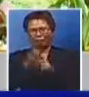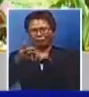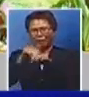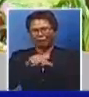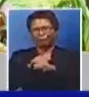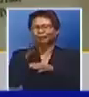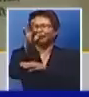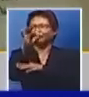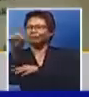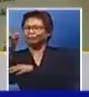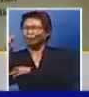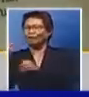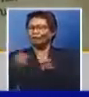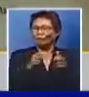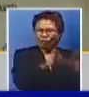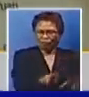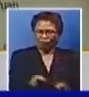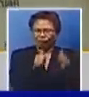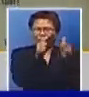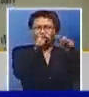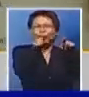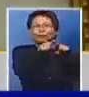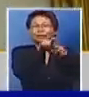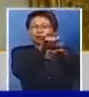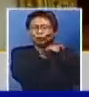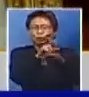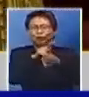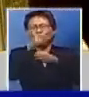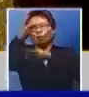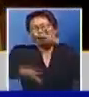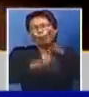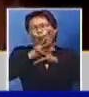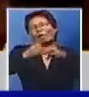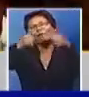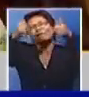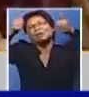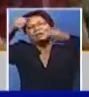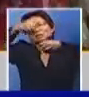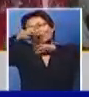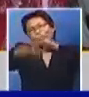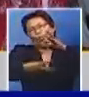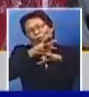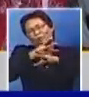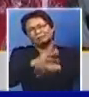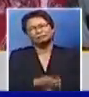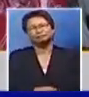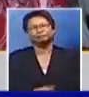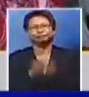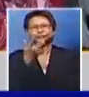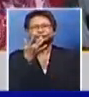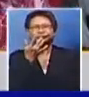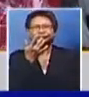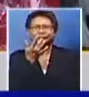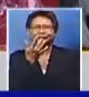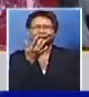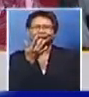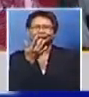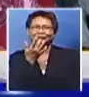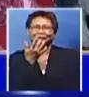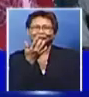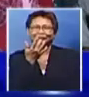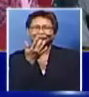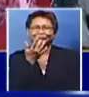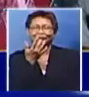pelan tanah rancangan yang pertama seumpamanya itu di dunia. Tuah ayam nampak di kaki, tuah